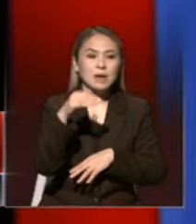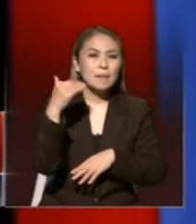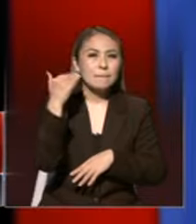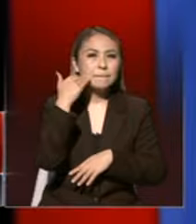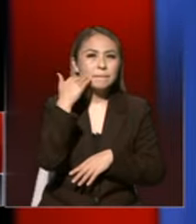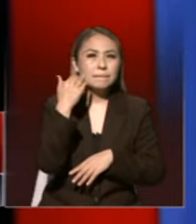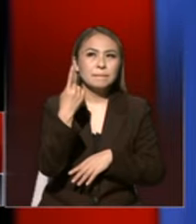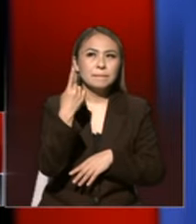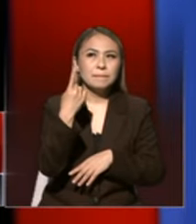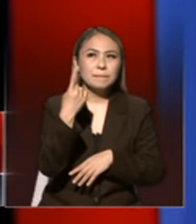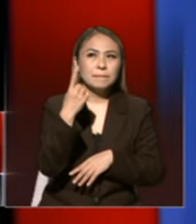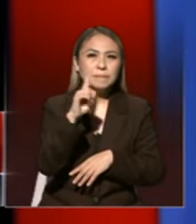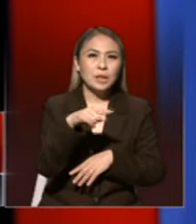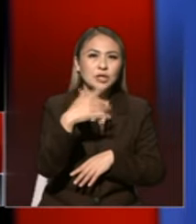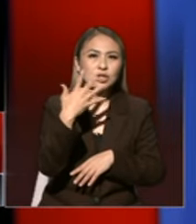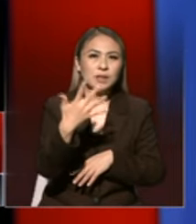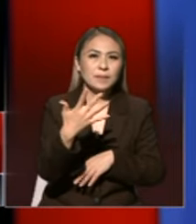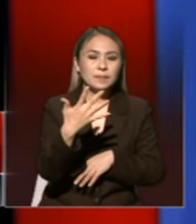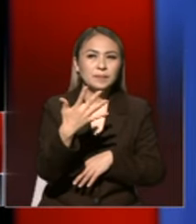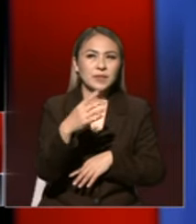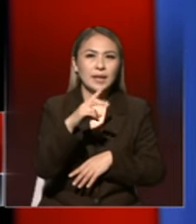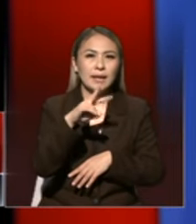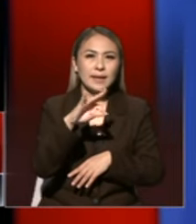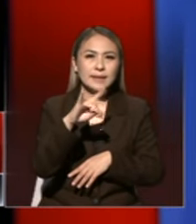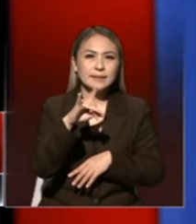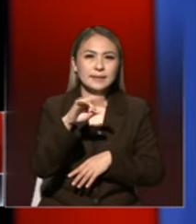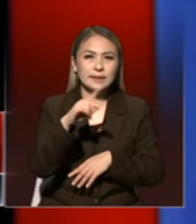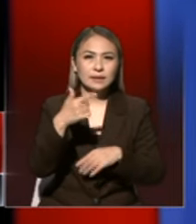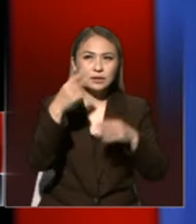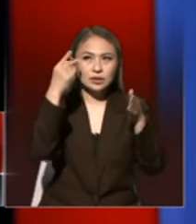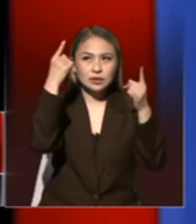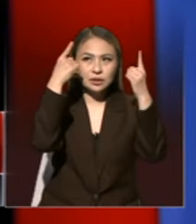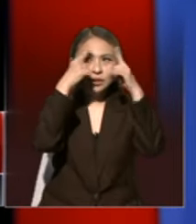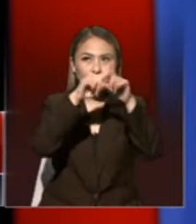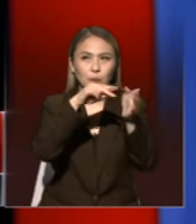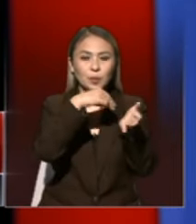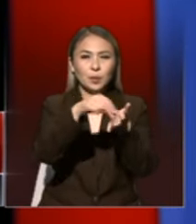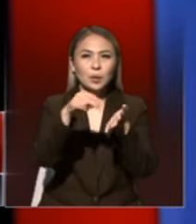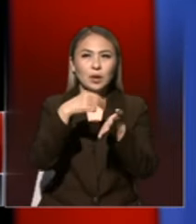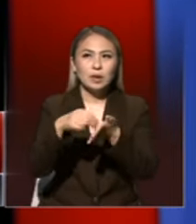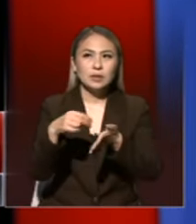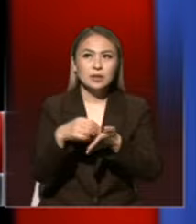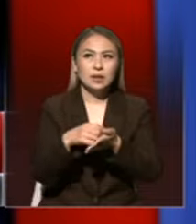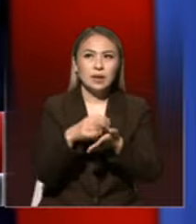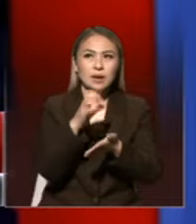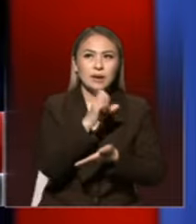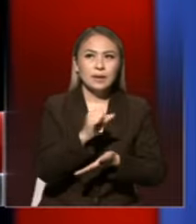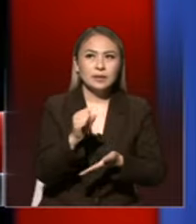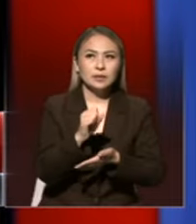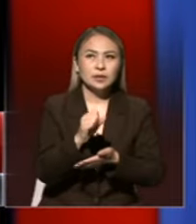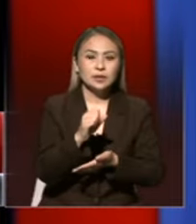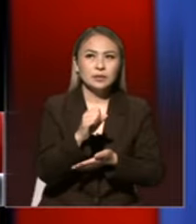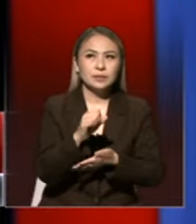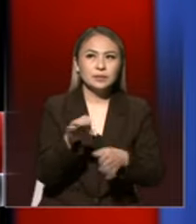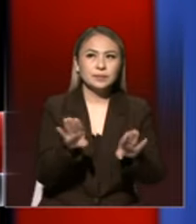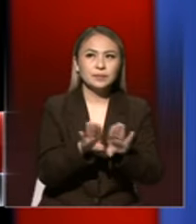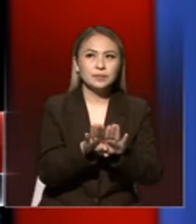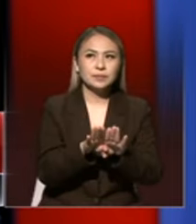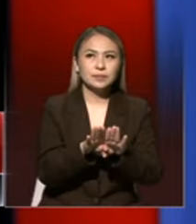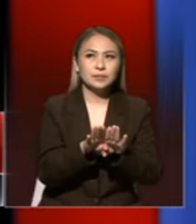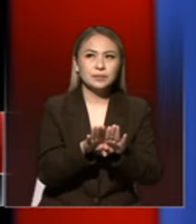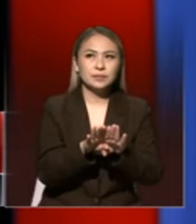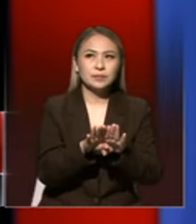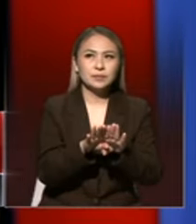1,5 мың шаруалар лизингке техника алды, 1,5 мың шаруа. Күн көрді дейсіз ғой. Ал енді Жигули ағамыз растайтын